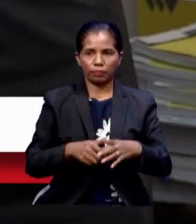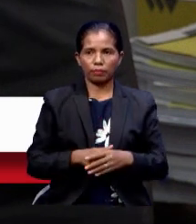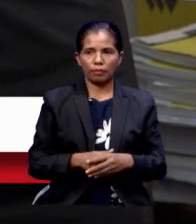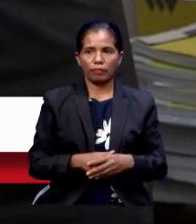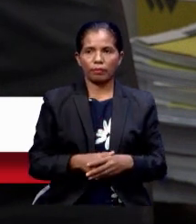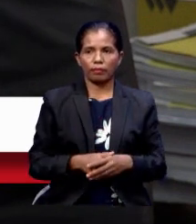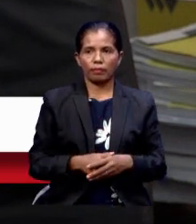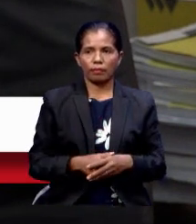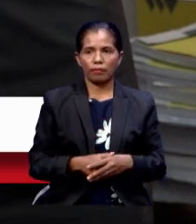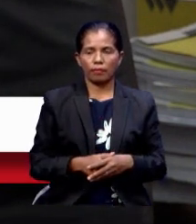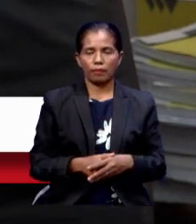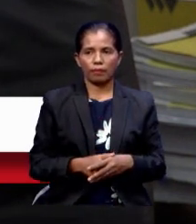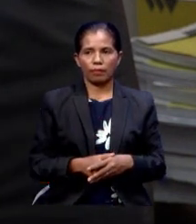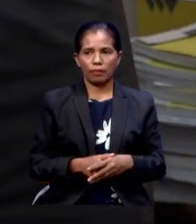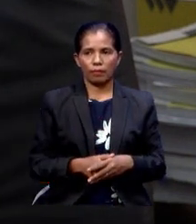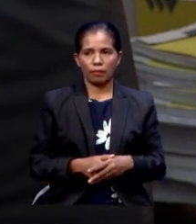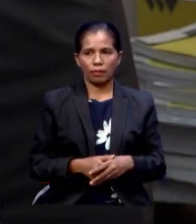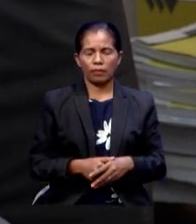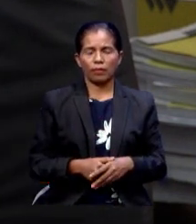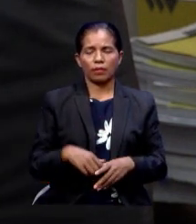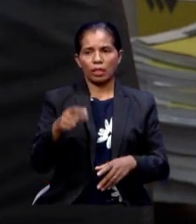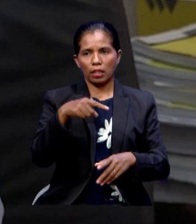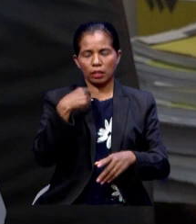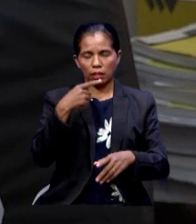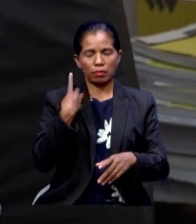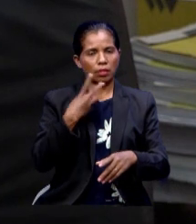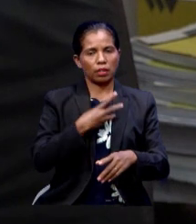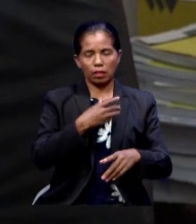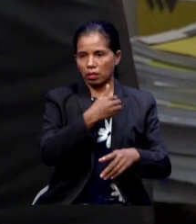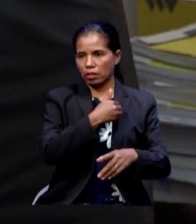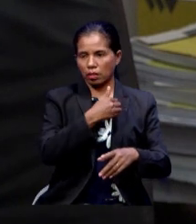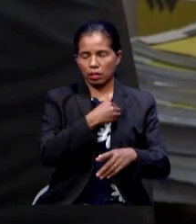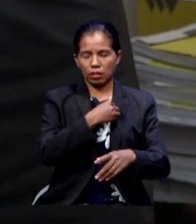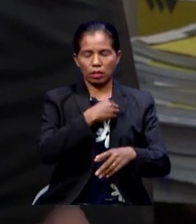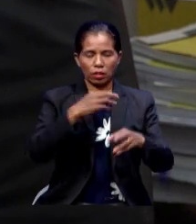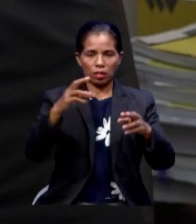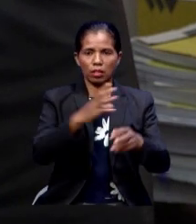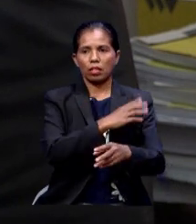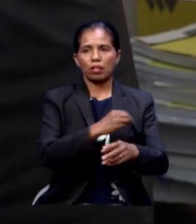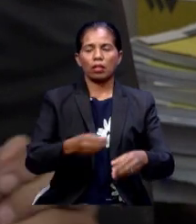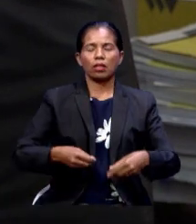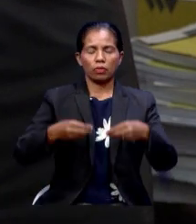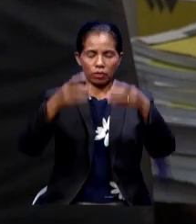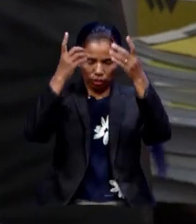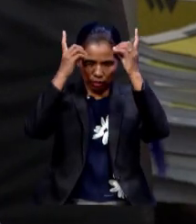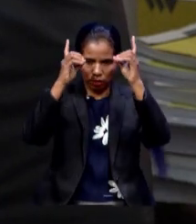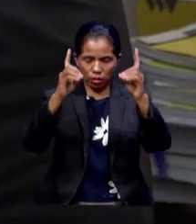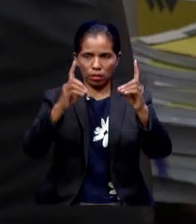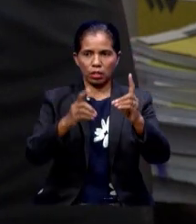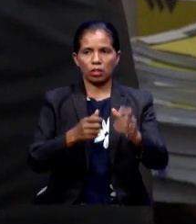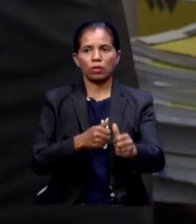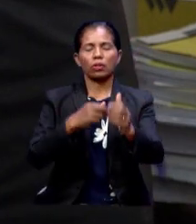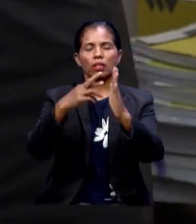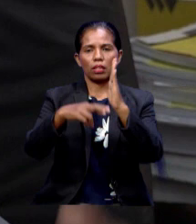Saya mak desobedience. Tamba itu sejak di surat tidak ba ema atu be kumpri